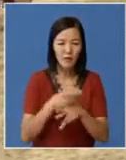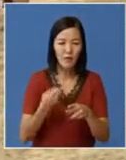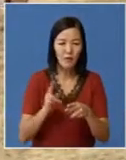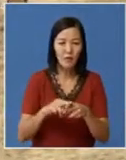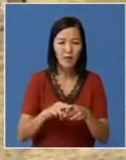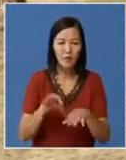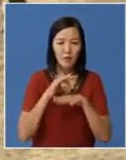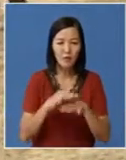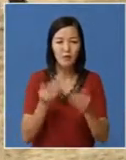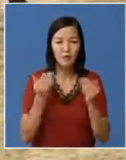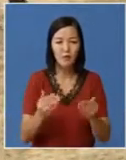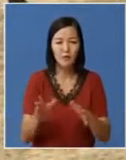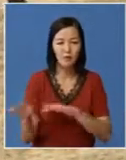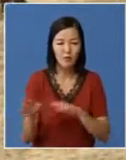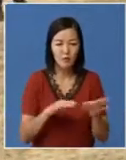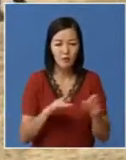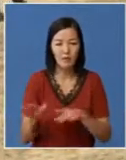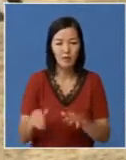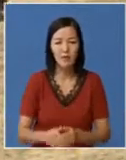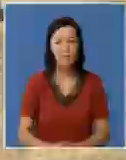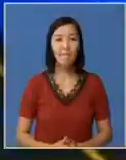Поэтому и проводим сегодняшнее мероприятие.